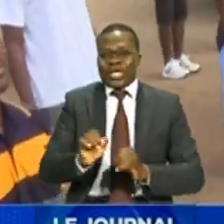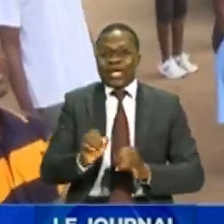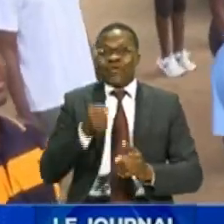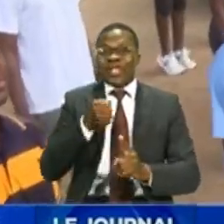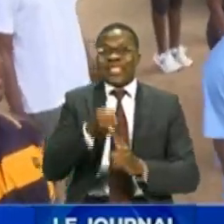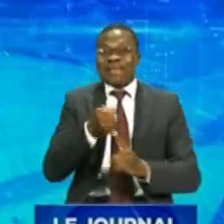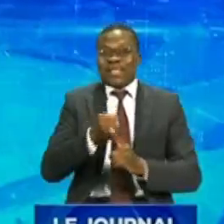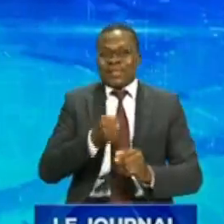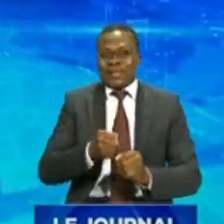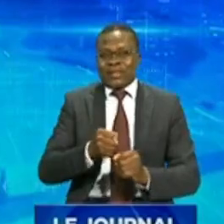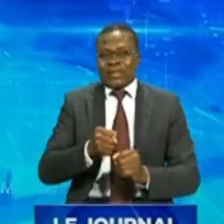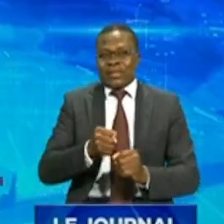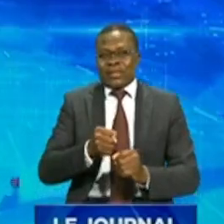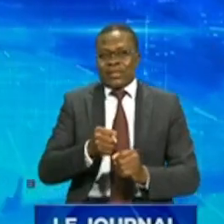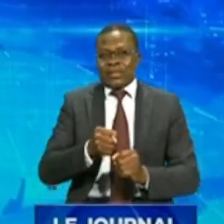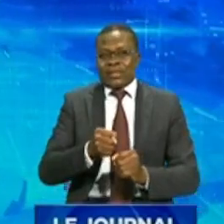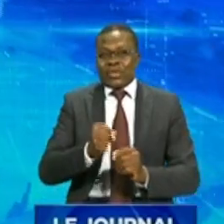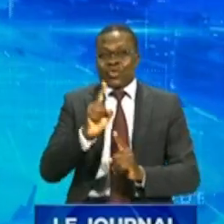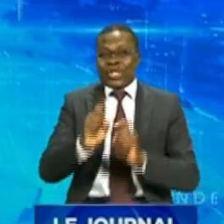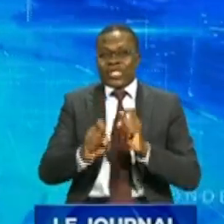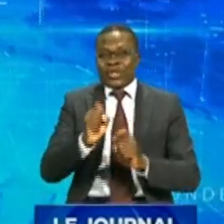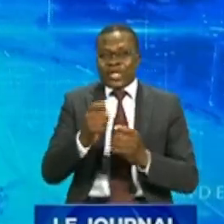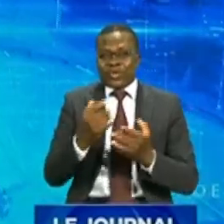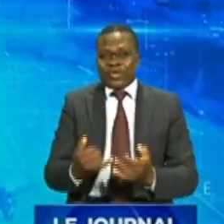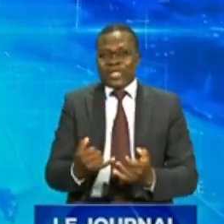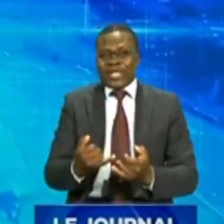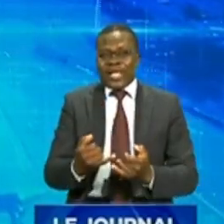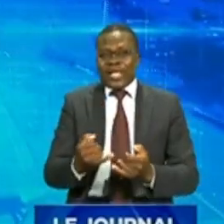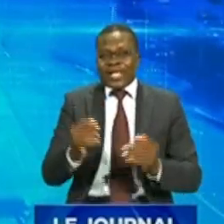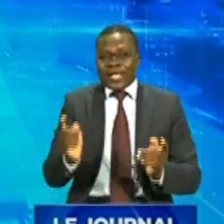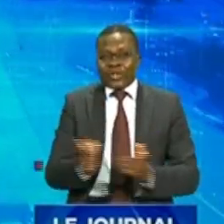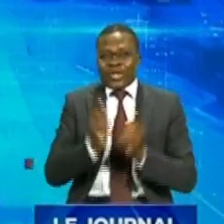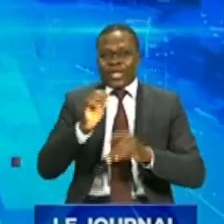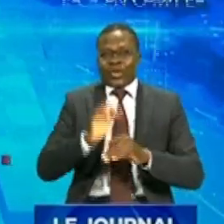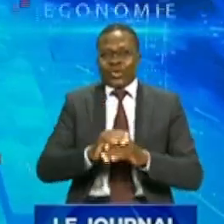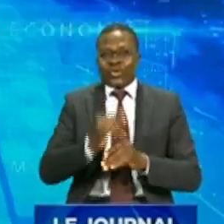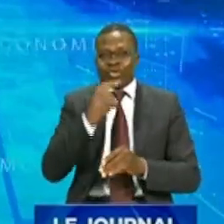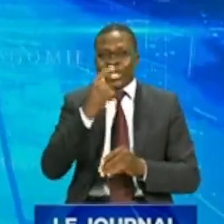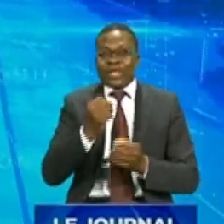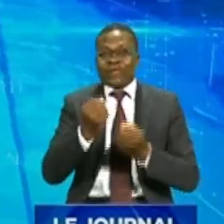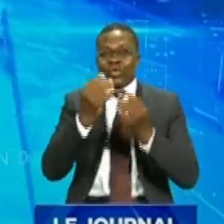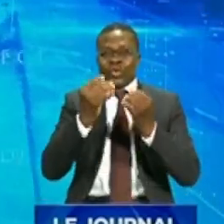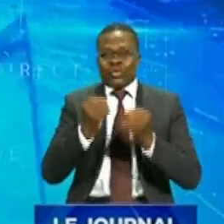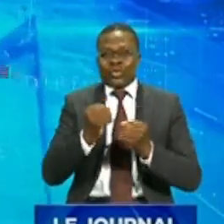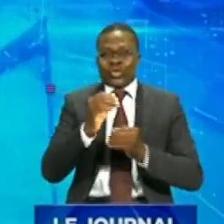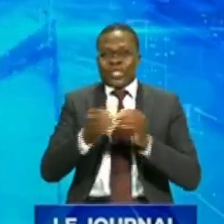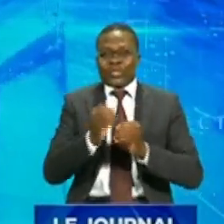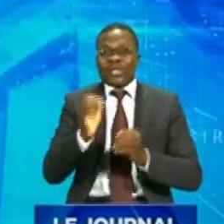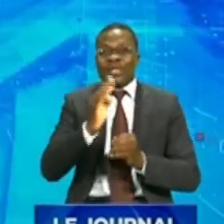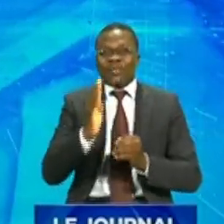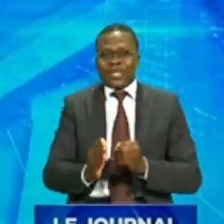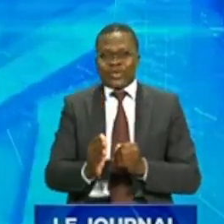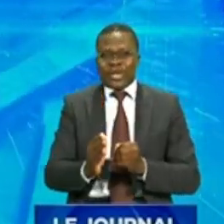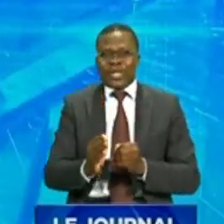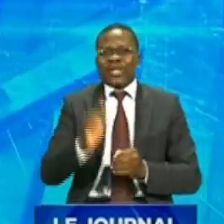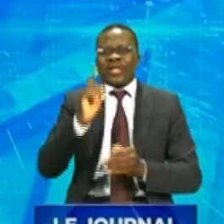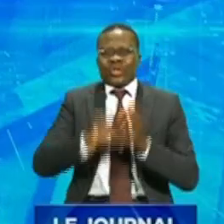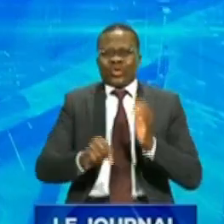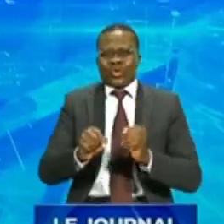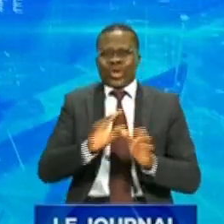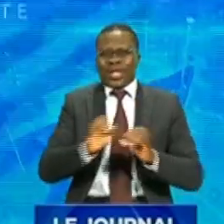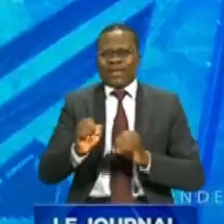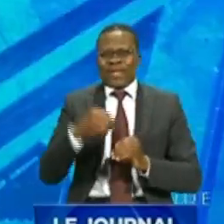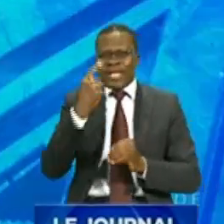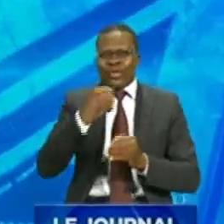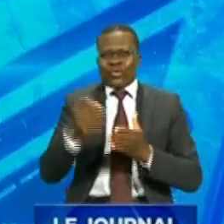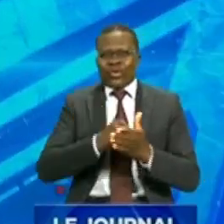défi. Une interrogation à présent qui se retrouve sur les lèvres de plusieurs citoyens béninois. De quoi a l'air le nouveau